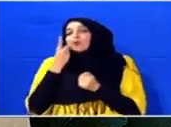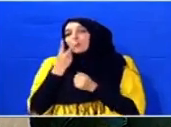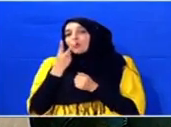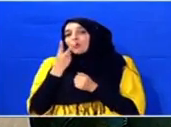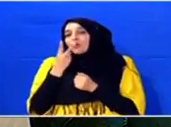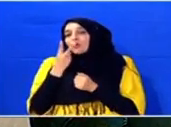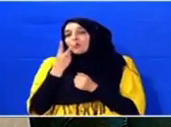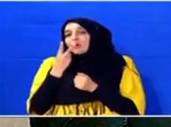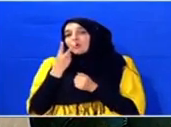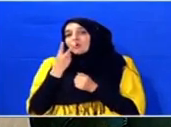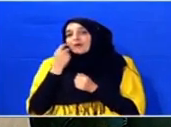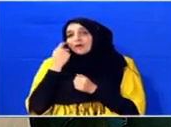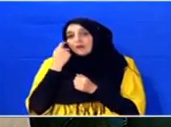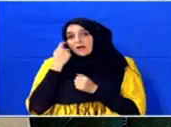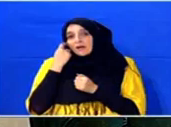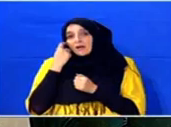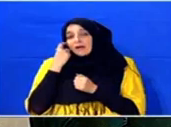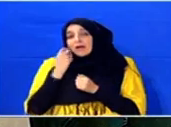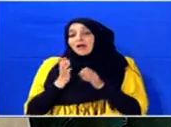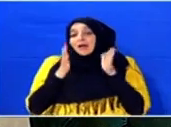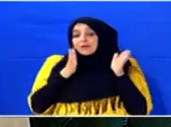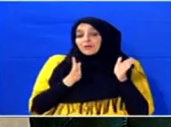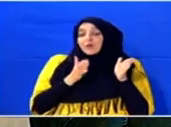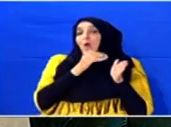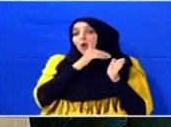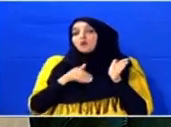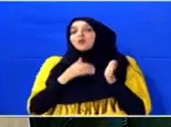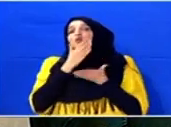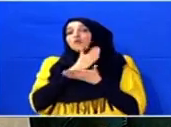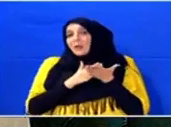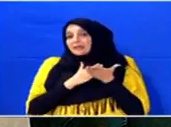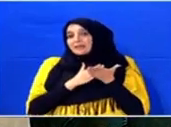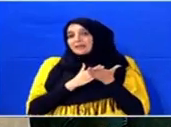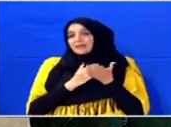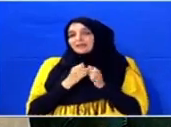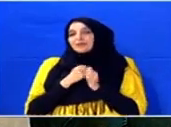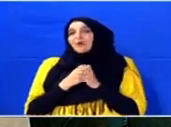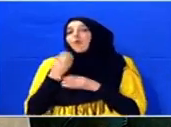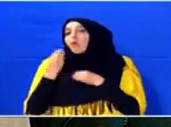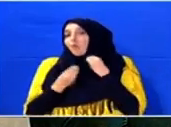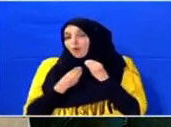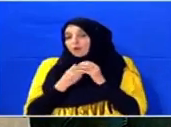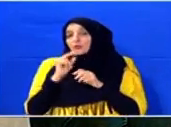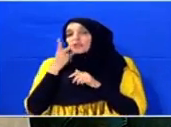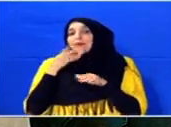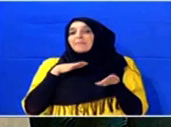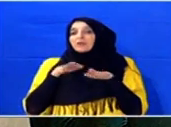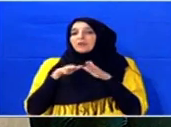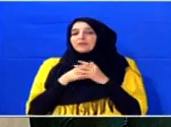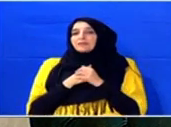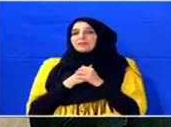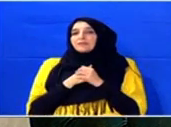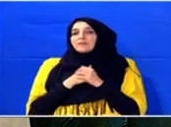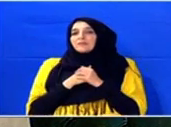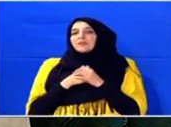الاثنين وكذلك القطعه الترابيه على اثنين هذه الطريقه والطريقه الثانيه يكون